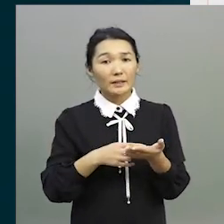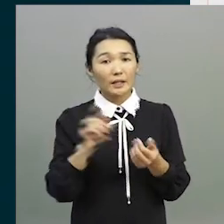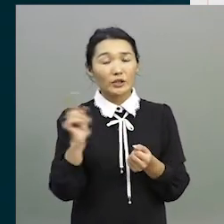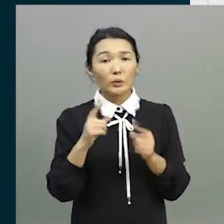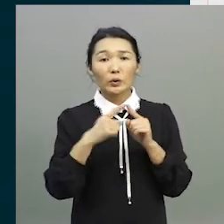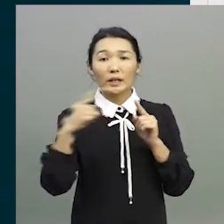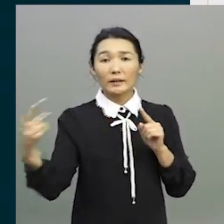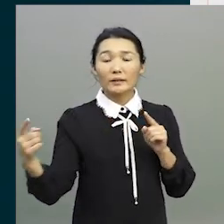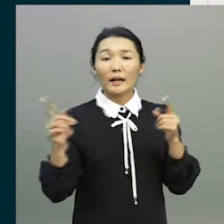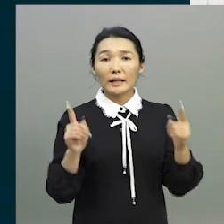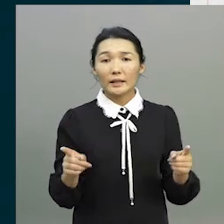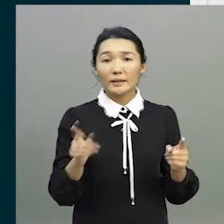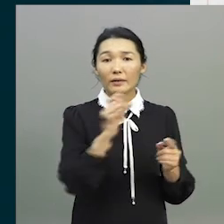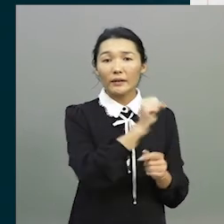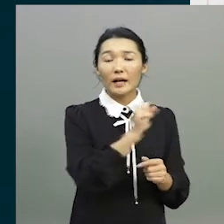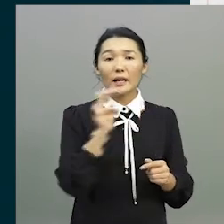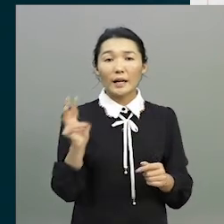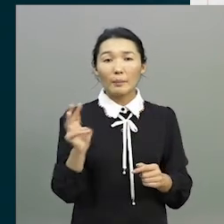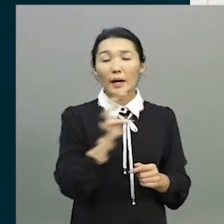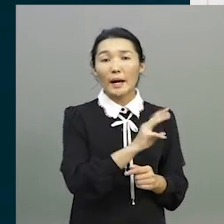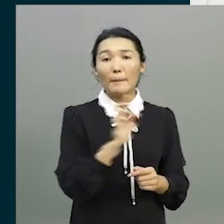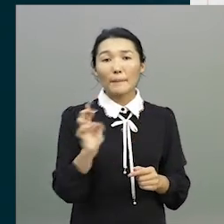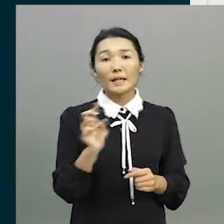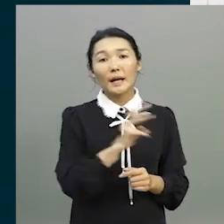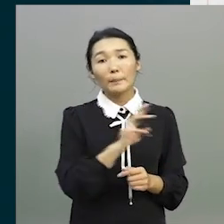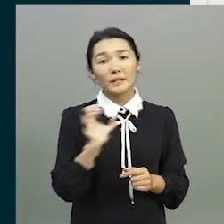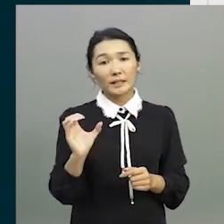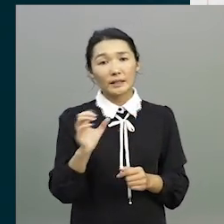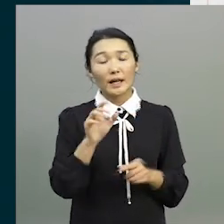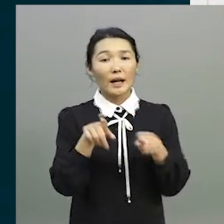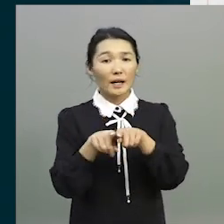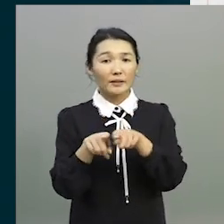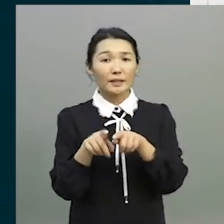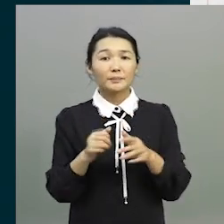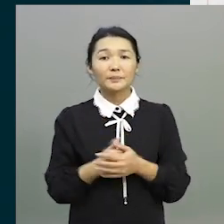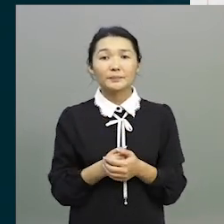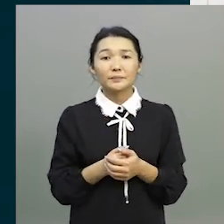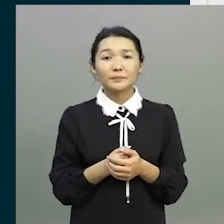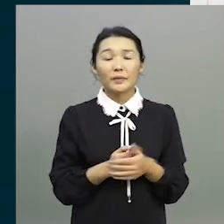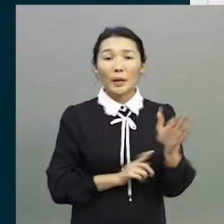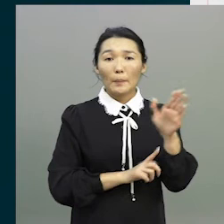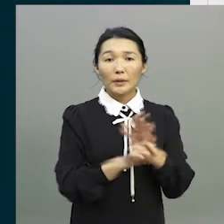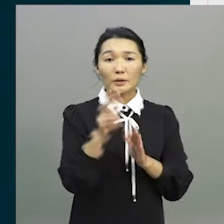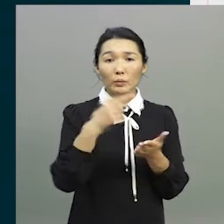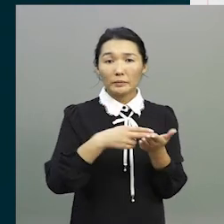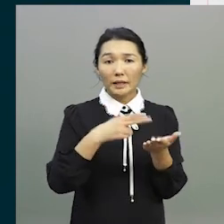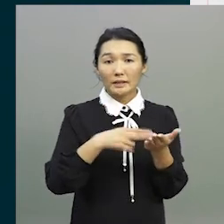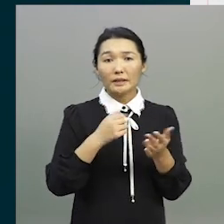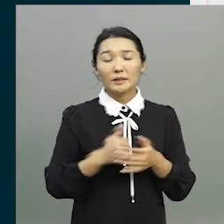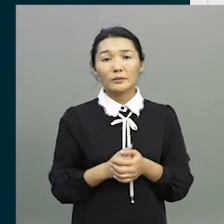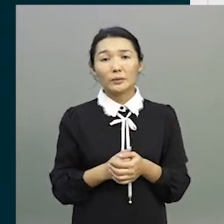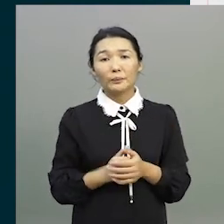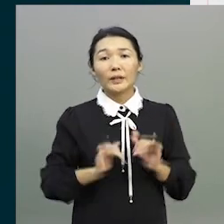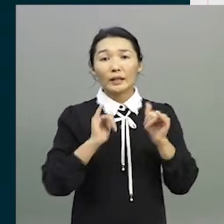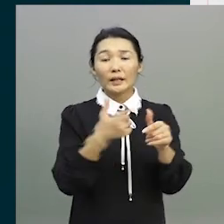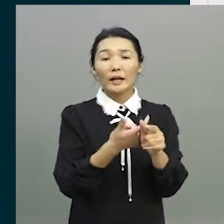длинный отрезков а ммб и mc равны приступим доказательства для